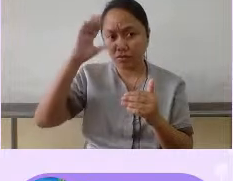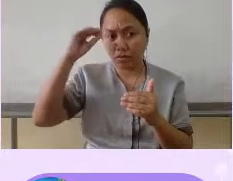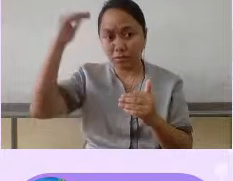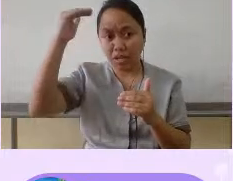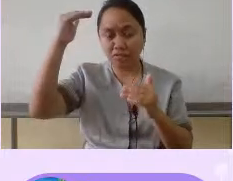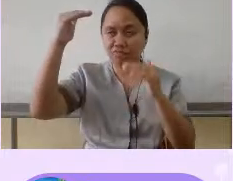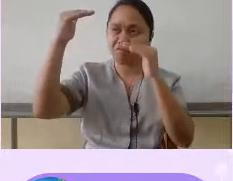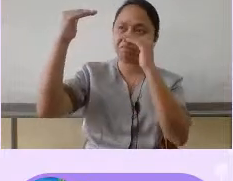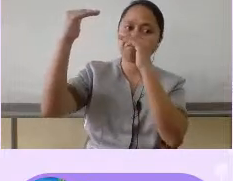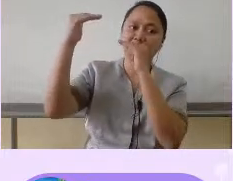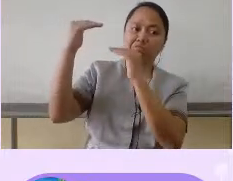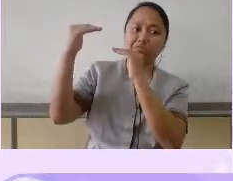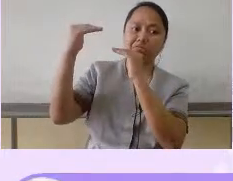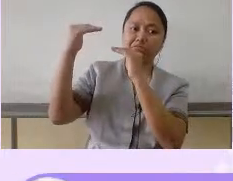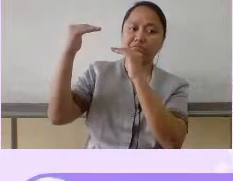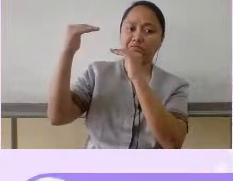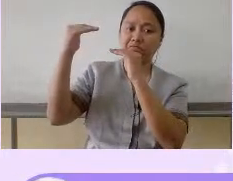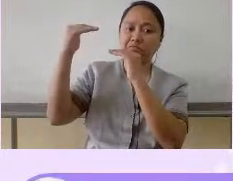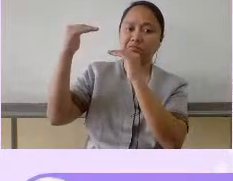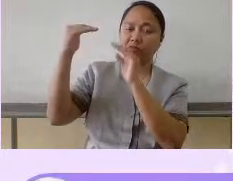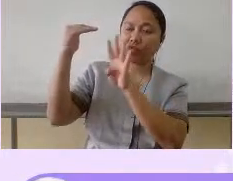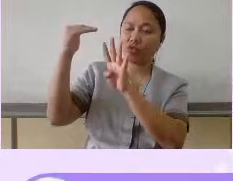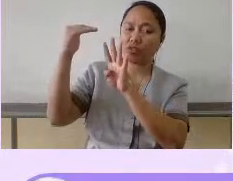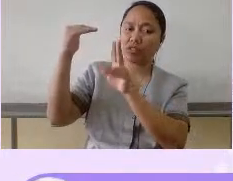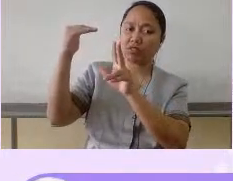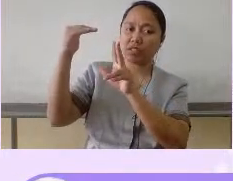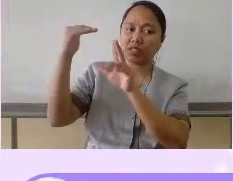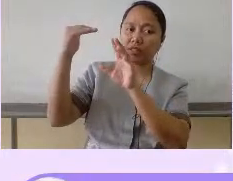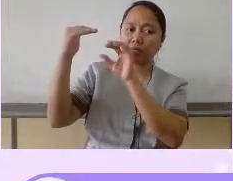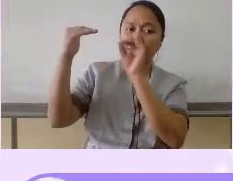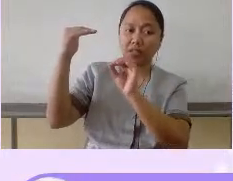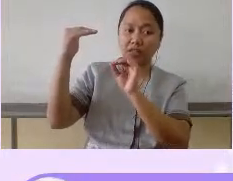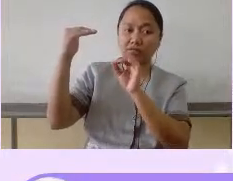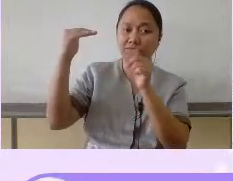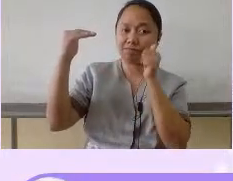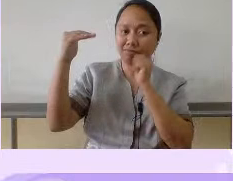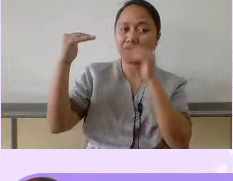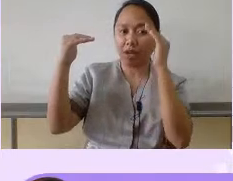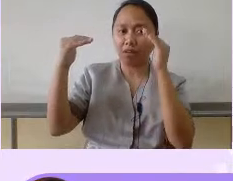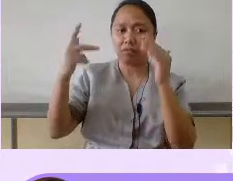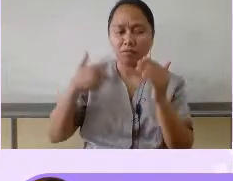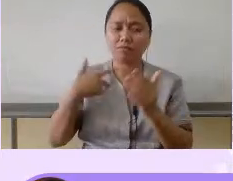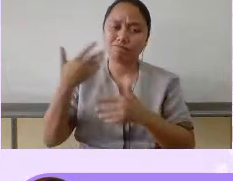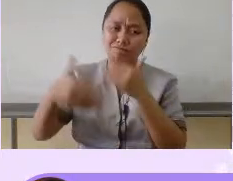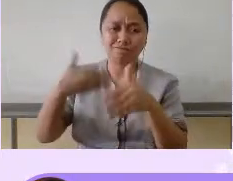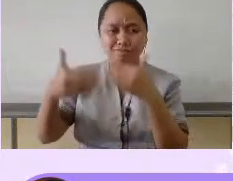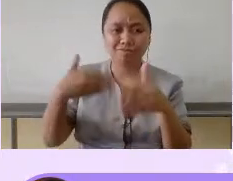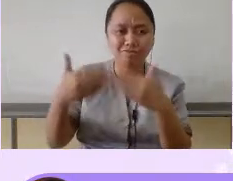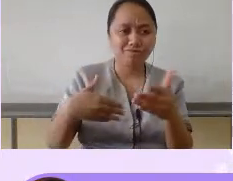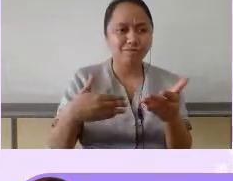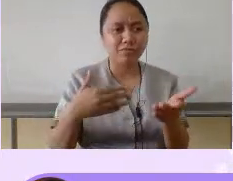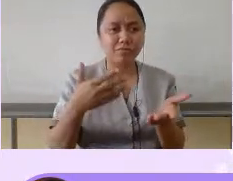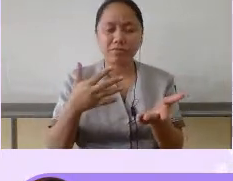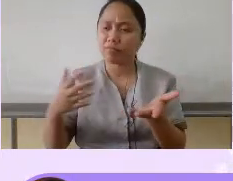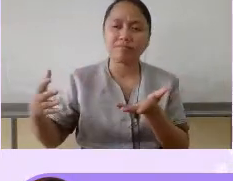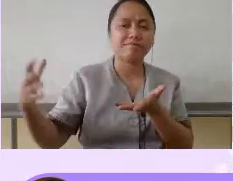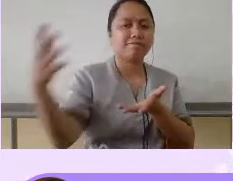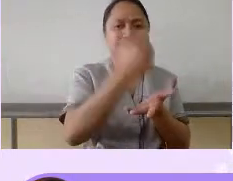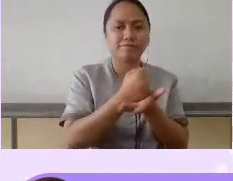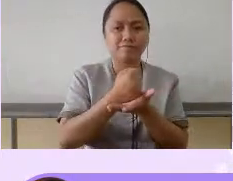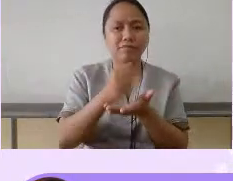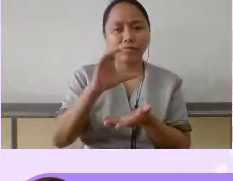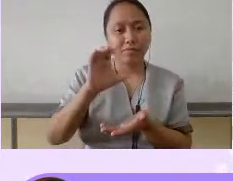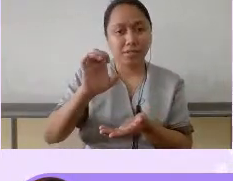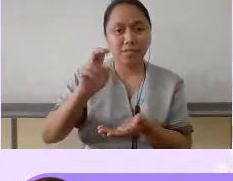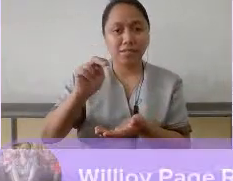na medyo matagal na rin po namang ginawa yung census ng agriculture. I think parang ang sabi doon